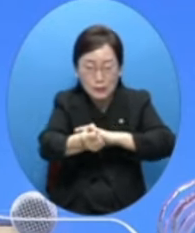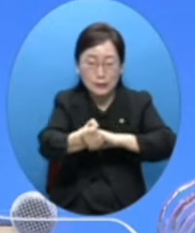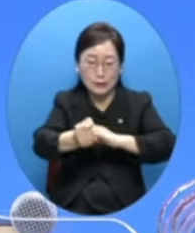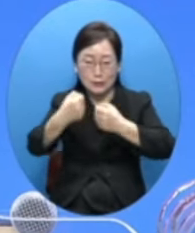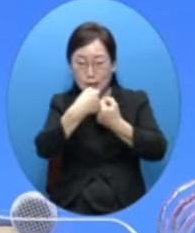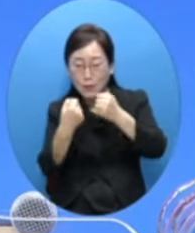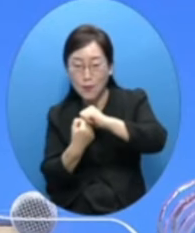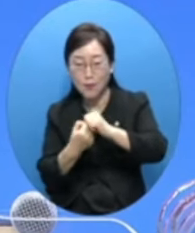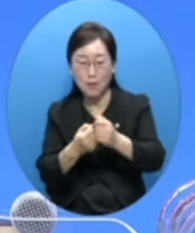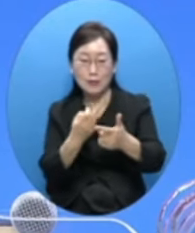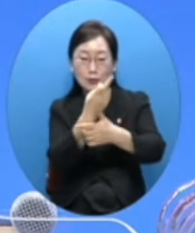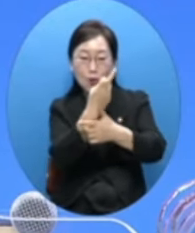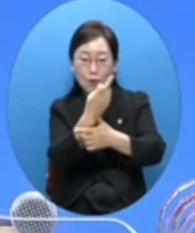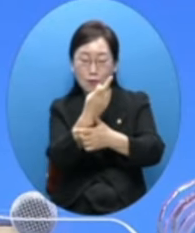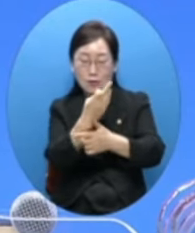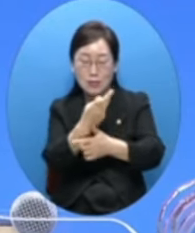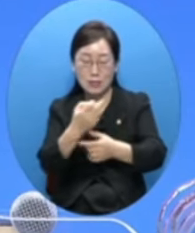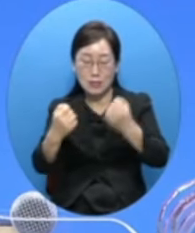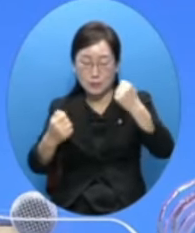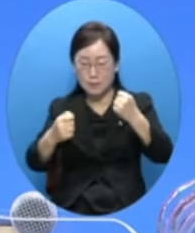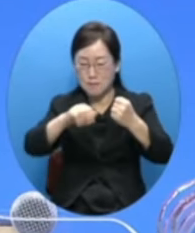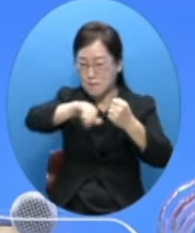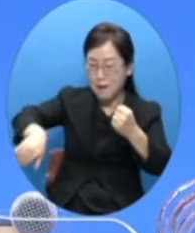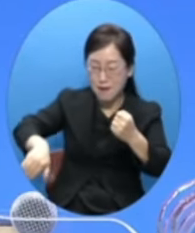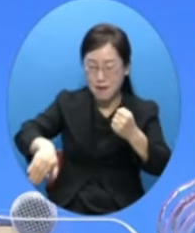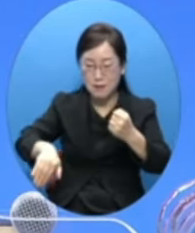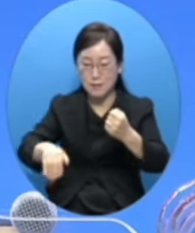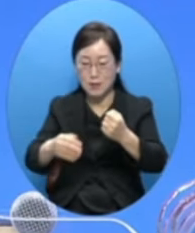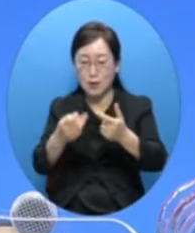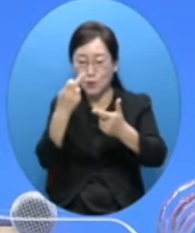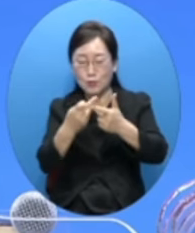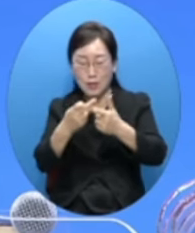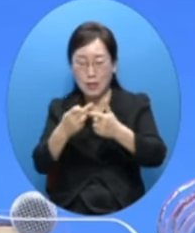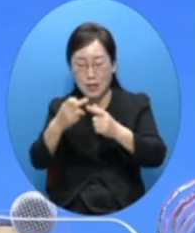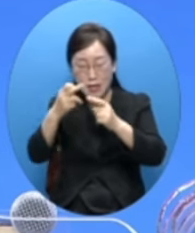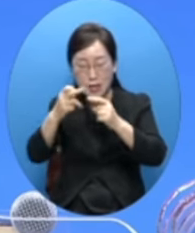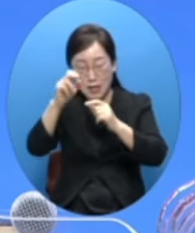더 힘이 세갖고 먼저 나오니까 야곱이 발목을 붙잡았습니다.